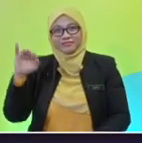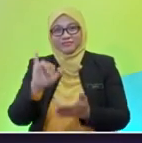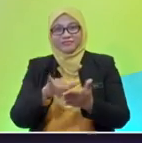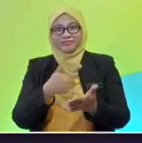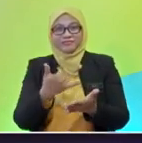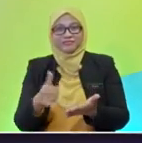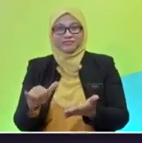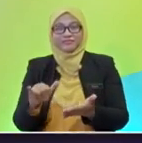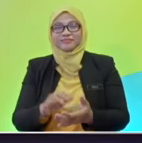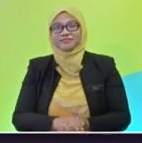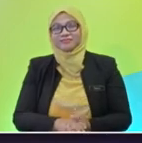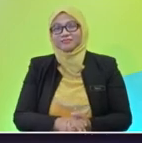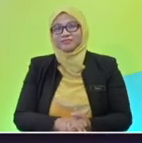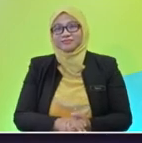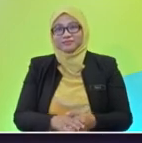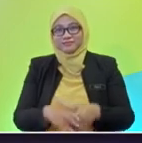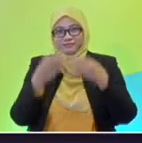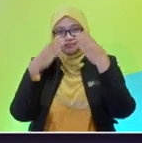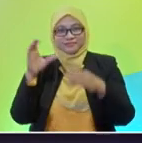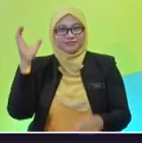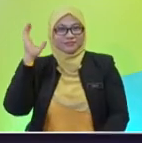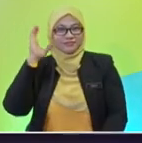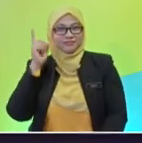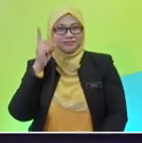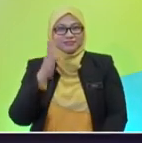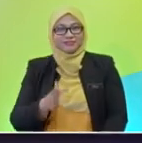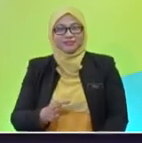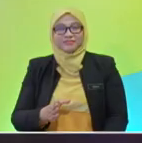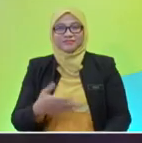Syair. Cikgu dengar seseorang menyampaikan syair.